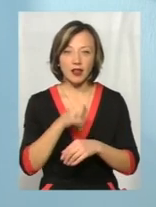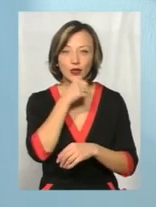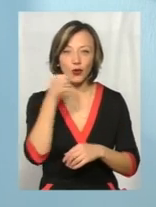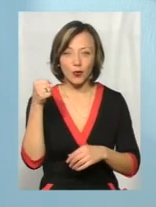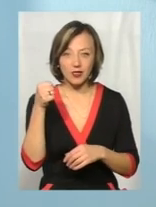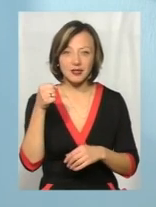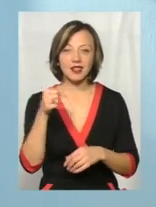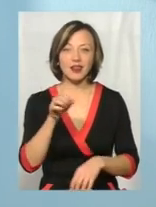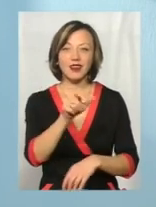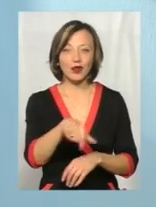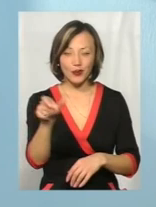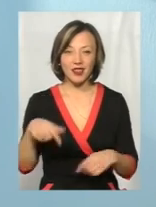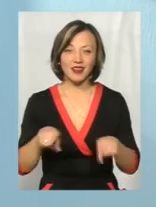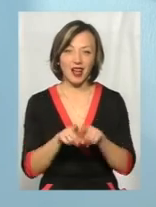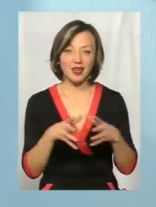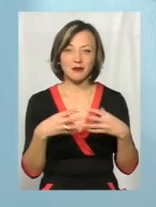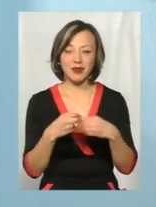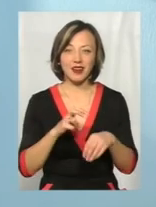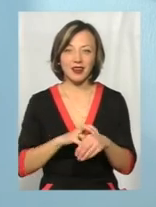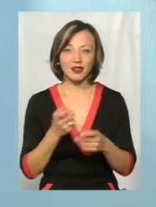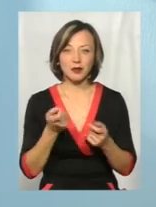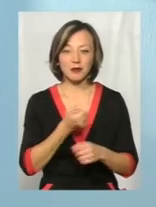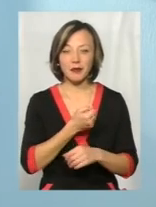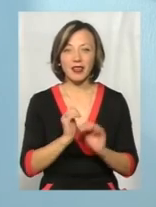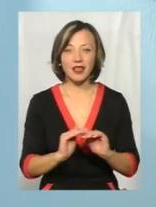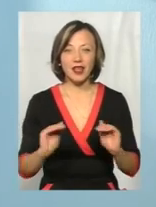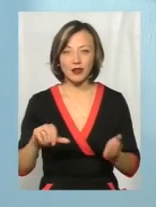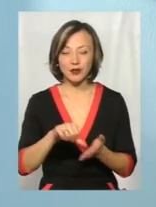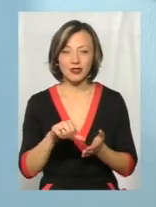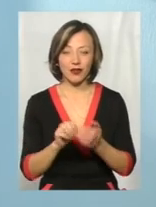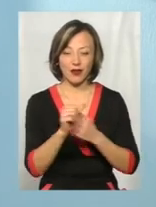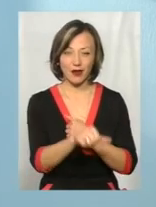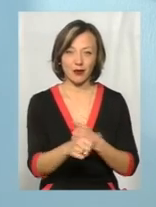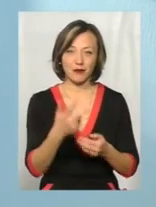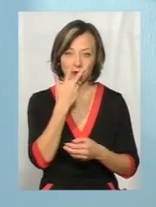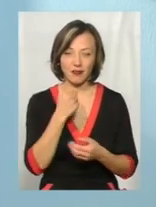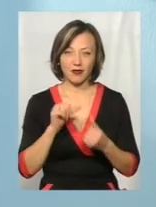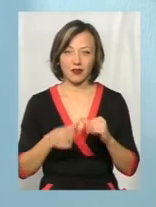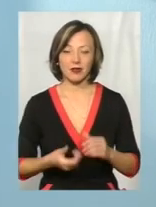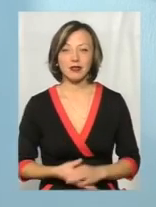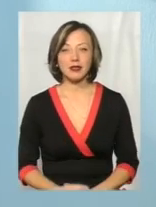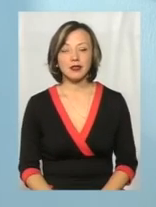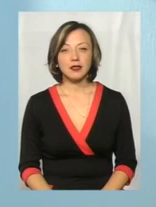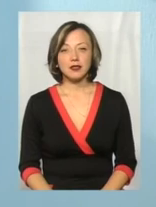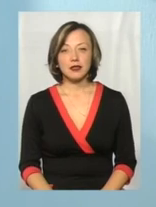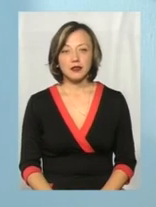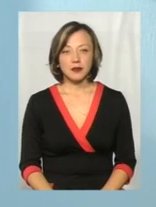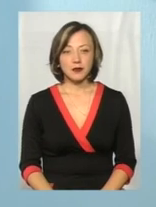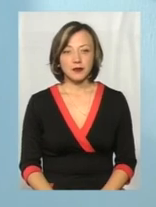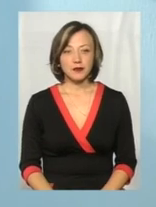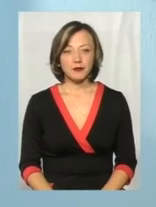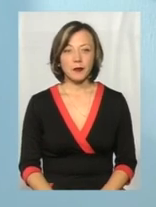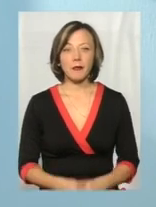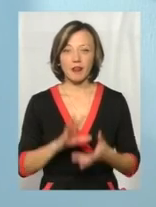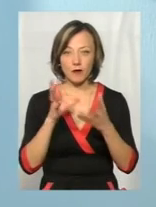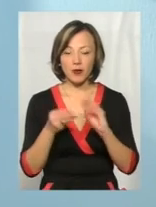пацієнтів, так і ведуть, а сімейні лікарі, що з педіатрів, так і ведуть діток. І, в принципі, випускники,